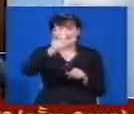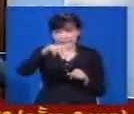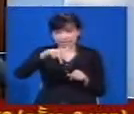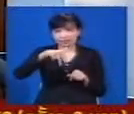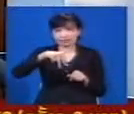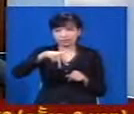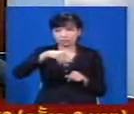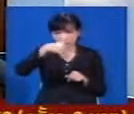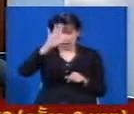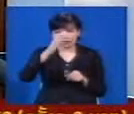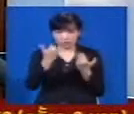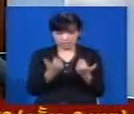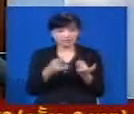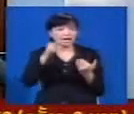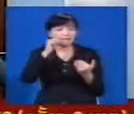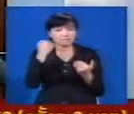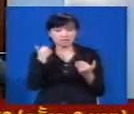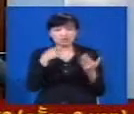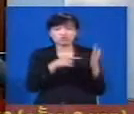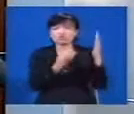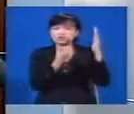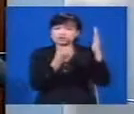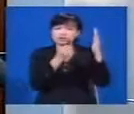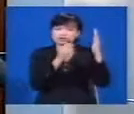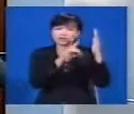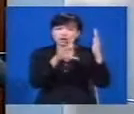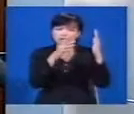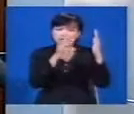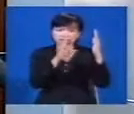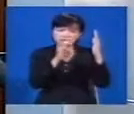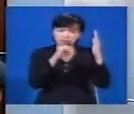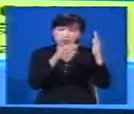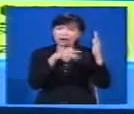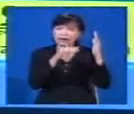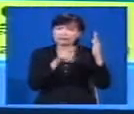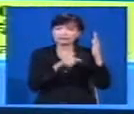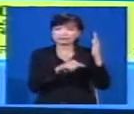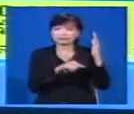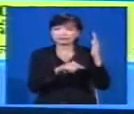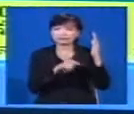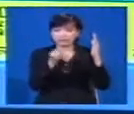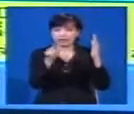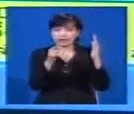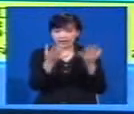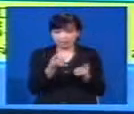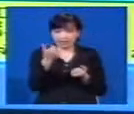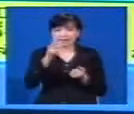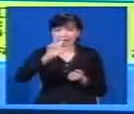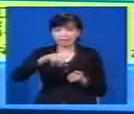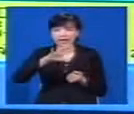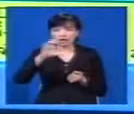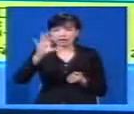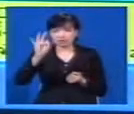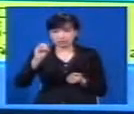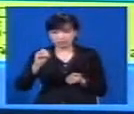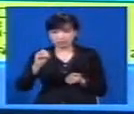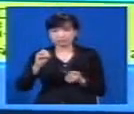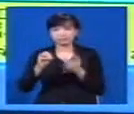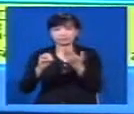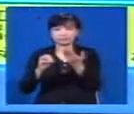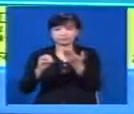ยก็แสดงว่าถ้าเทียบกับปี54ฮะปี54น้ำมา 5,000 แต่ตรงนี้รับได้ 3,500 ก็ถึงน้ำล้นท่วมไปหมดเพ